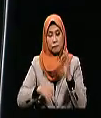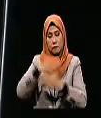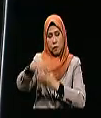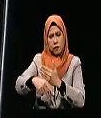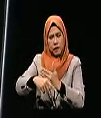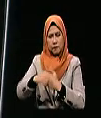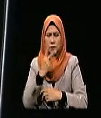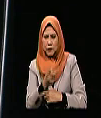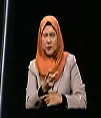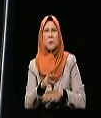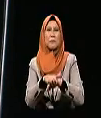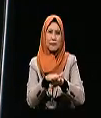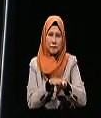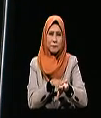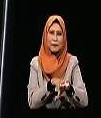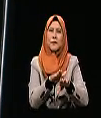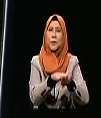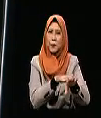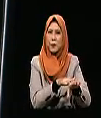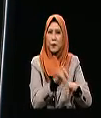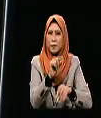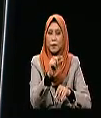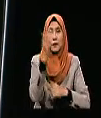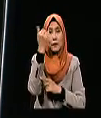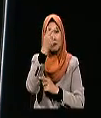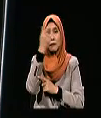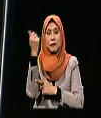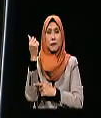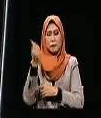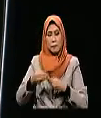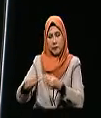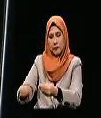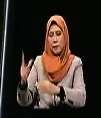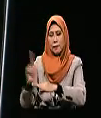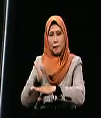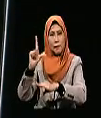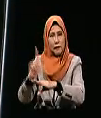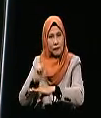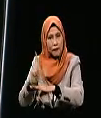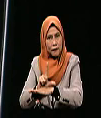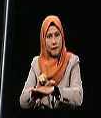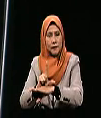tu kita agak bertatih sikit, bertatih sebab pun setelah bagi latihan dan juga